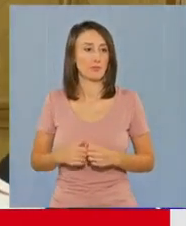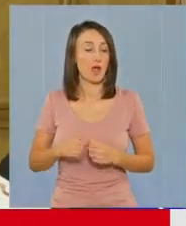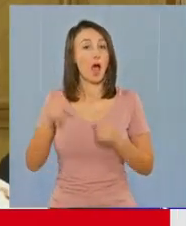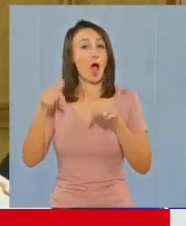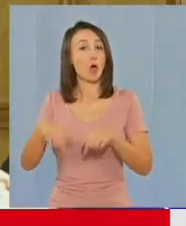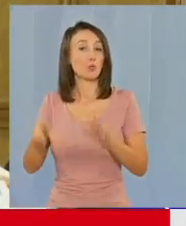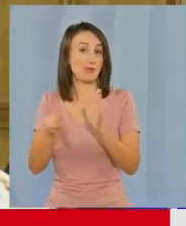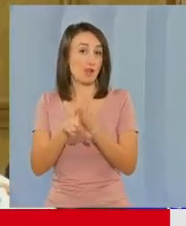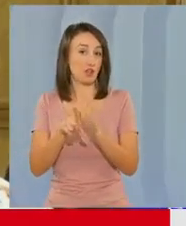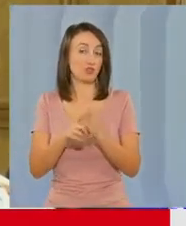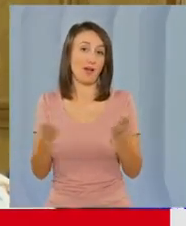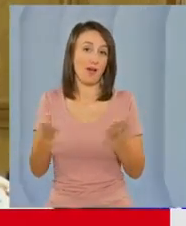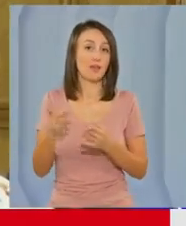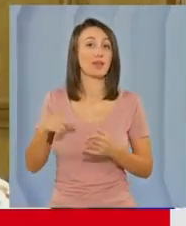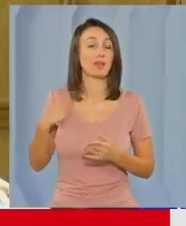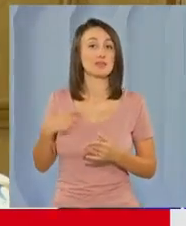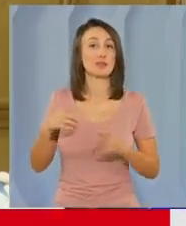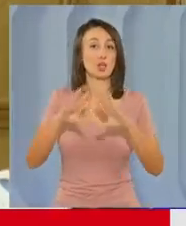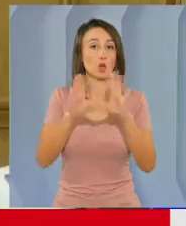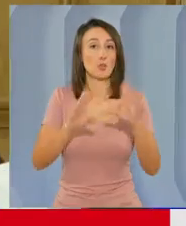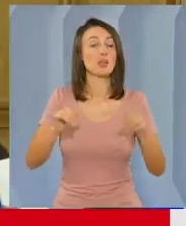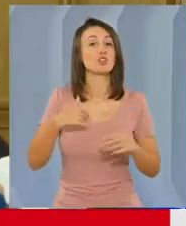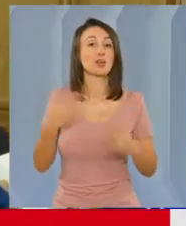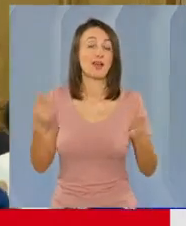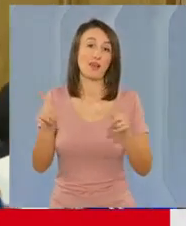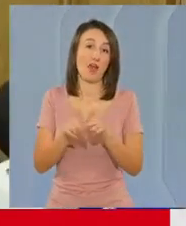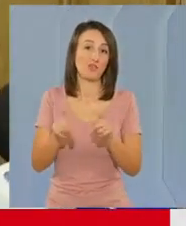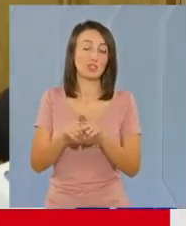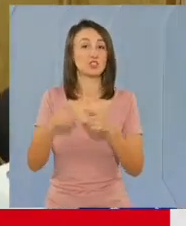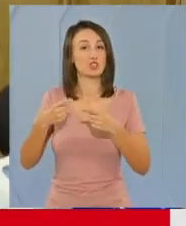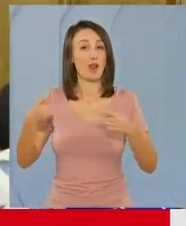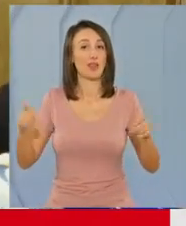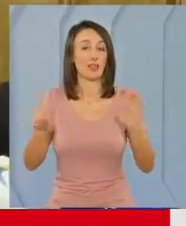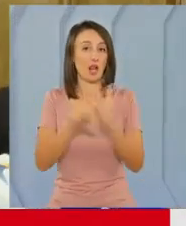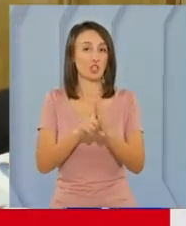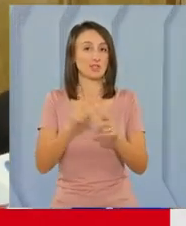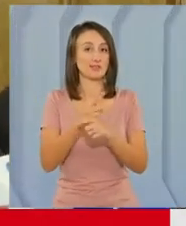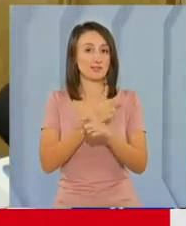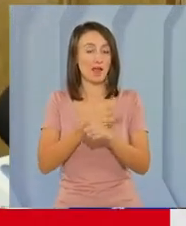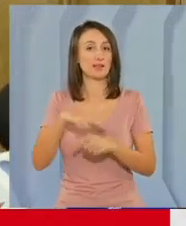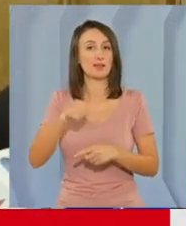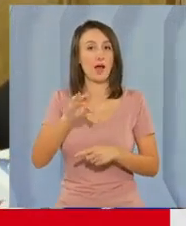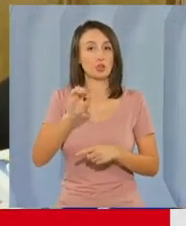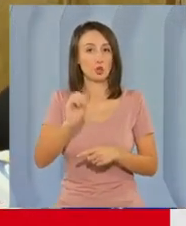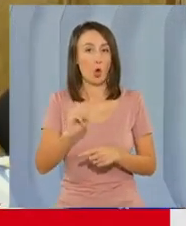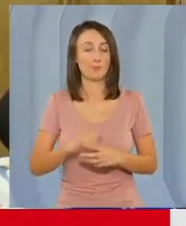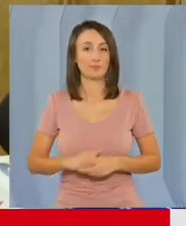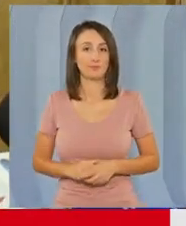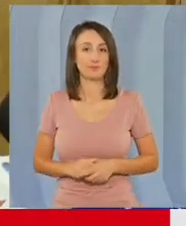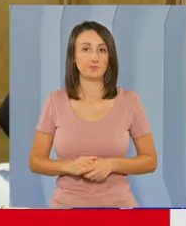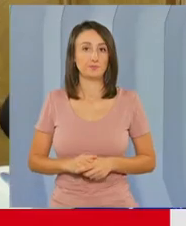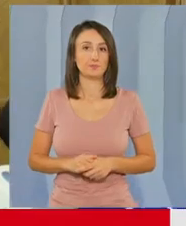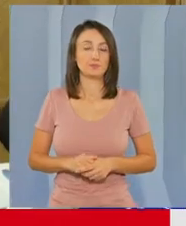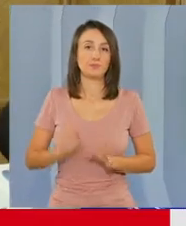legislația care există în România și care este similară și celorlalte legislații din statele NATO,